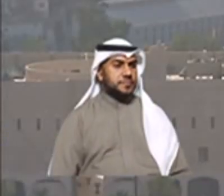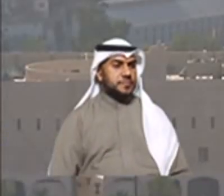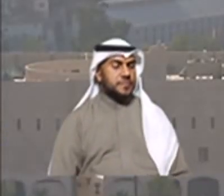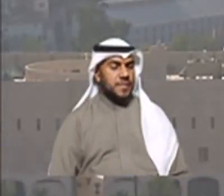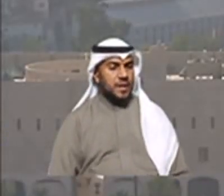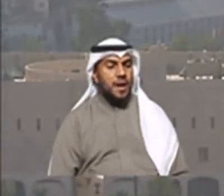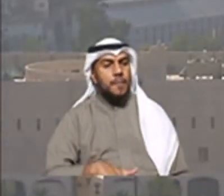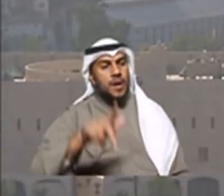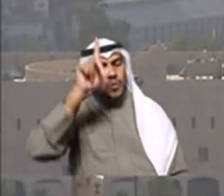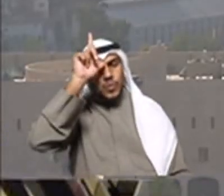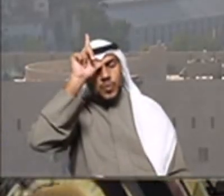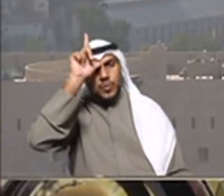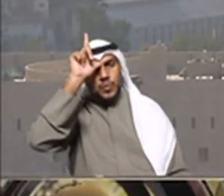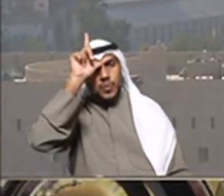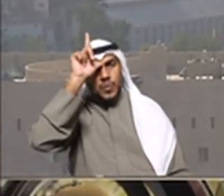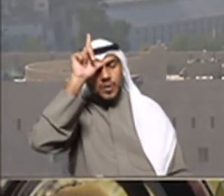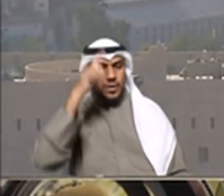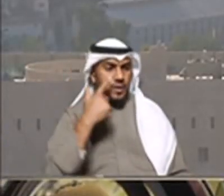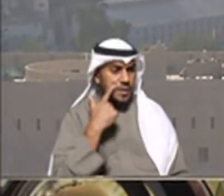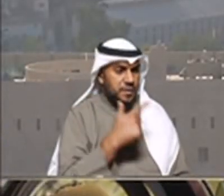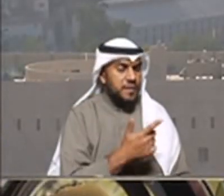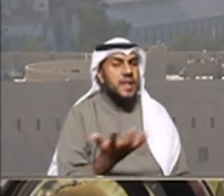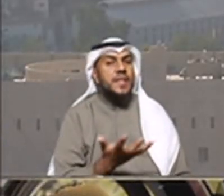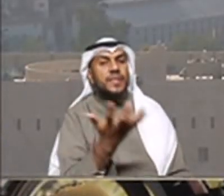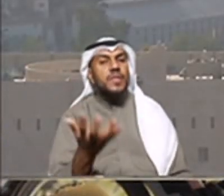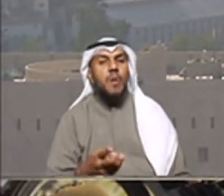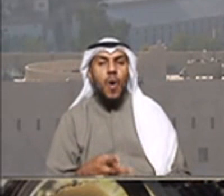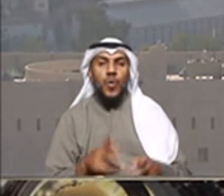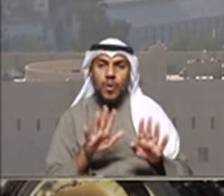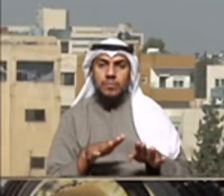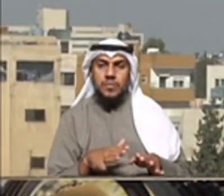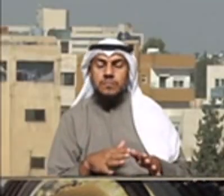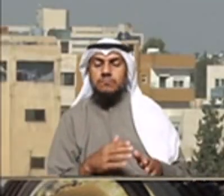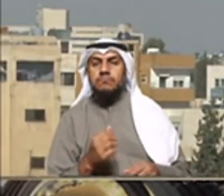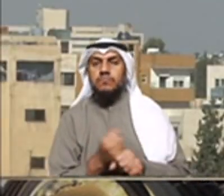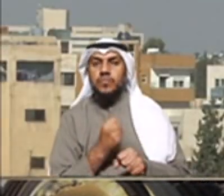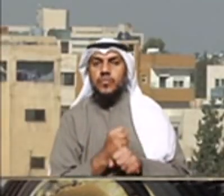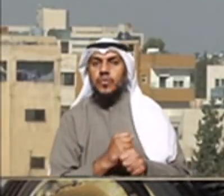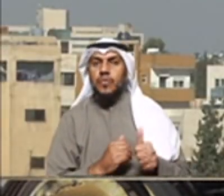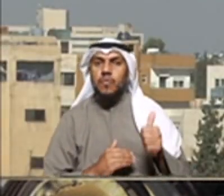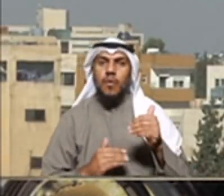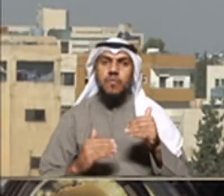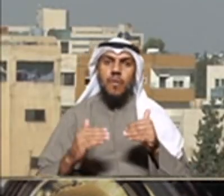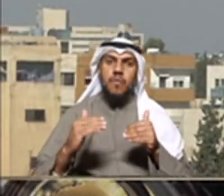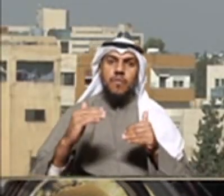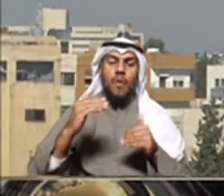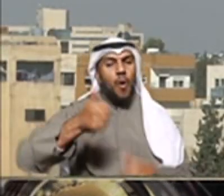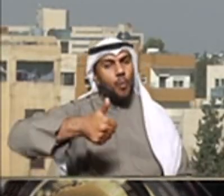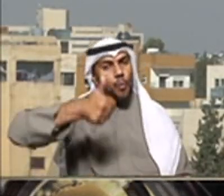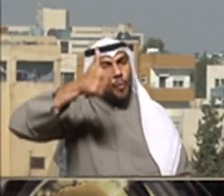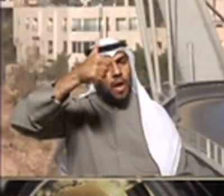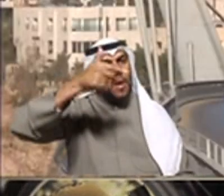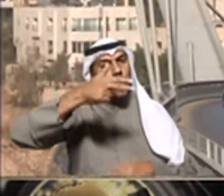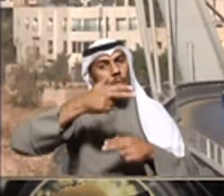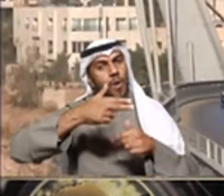تشير الأرقام والدراسات الاقتصادية إلى أن الاستثمار الكويتي ما زال يتربع على قمة الاستثمارات العربية والأجنبية في